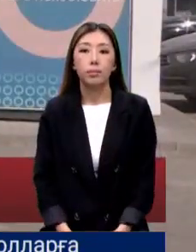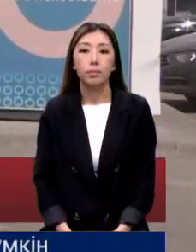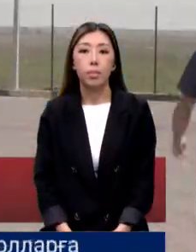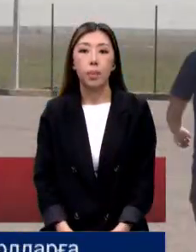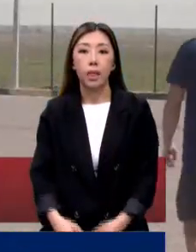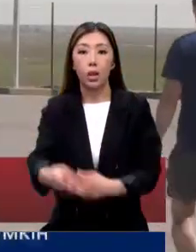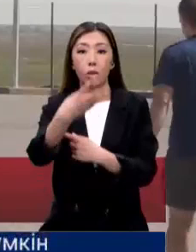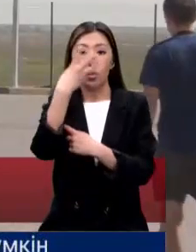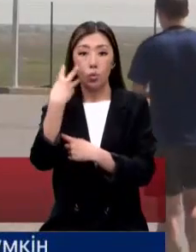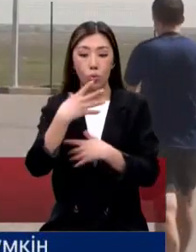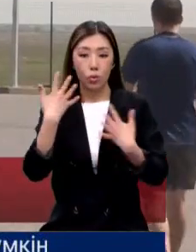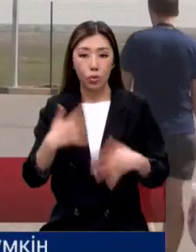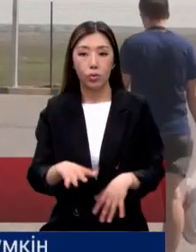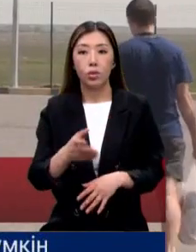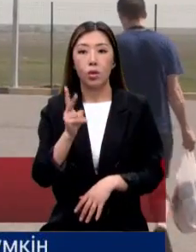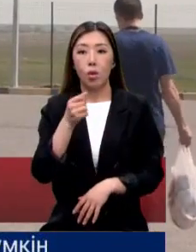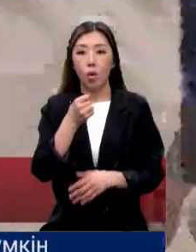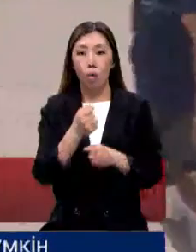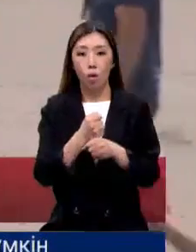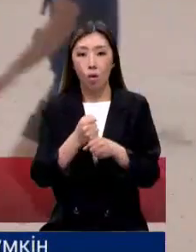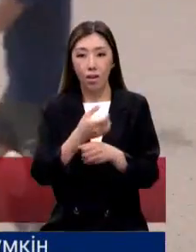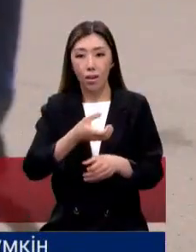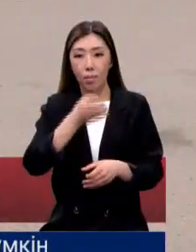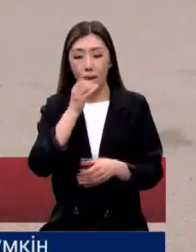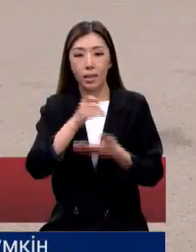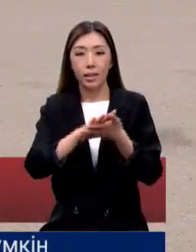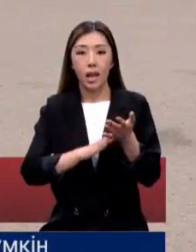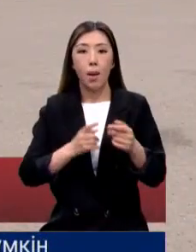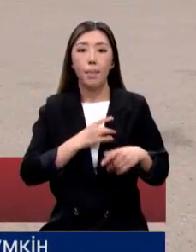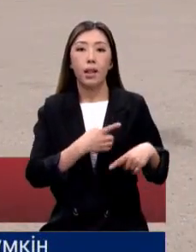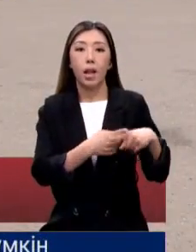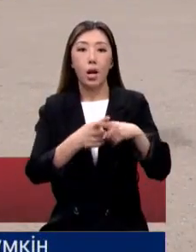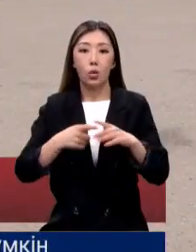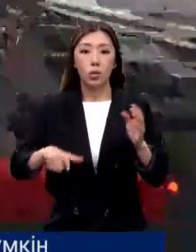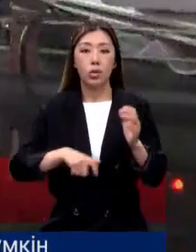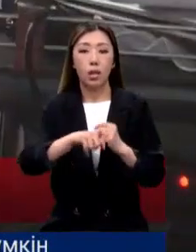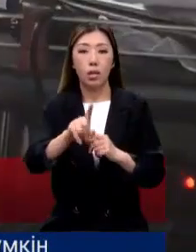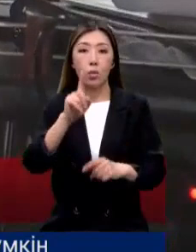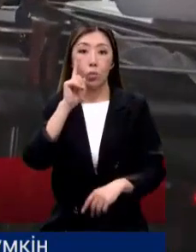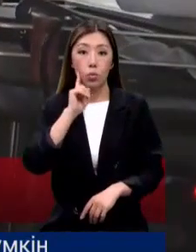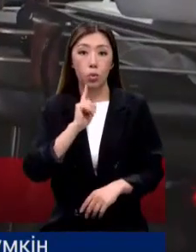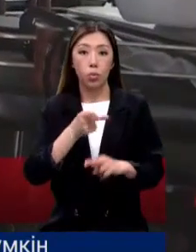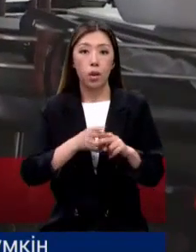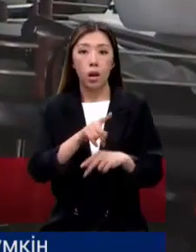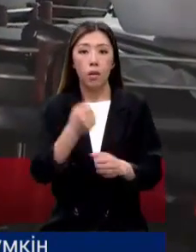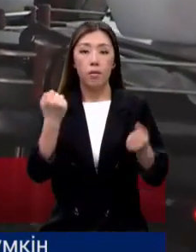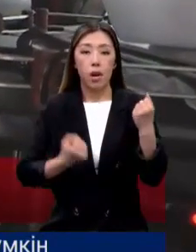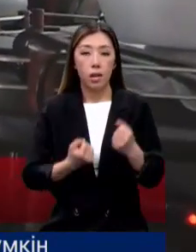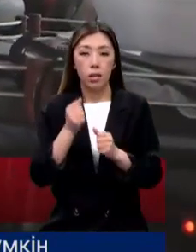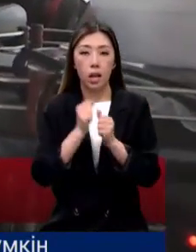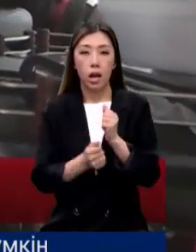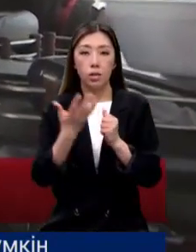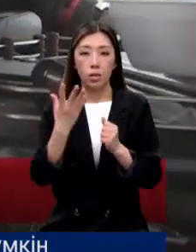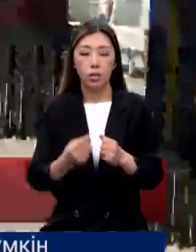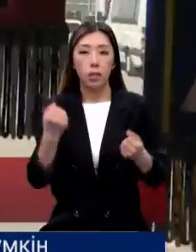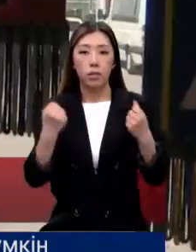После душа с горячим кофе дорога в Белоруссию будет легче и комфортнее. Дальнобойщик Вадим Резнюк порой днями проводит за рулем, потому остановки на